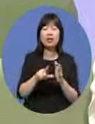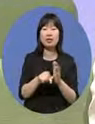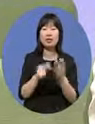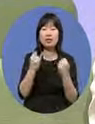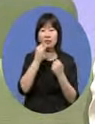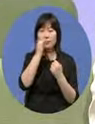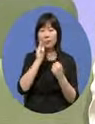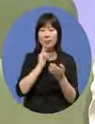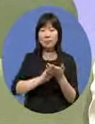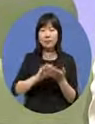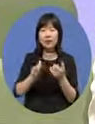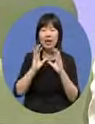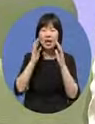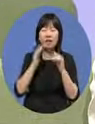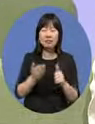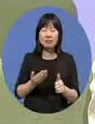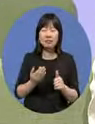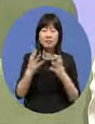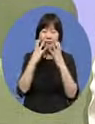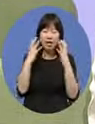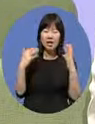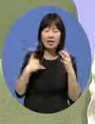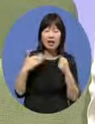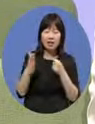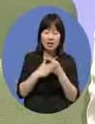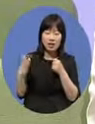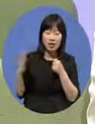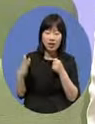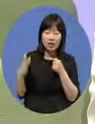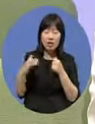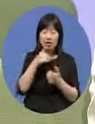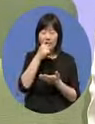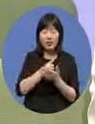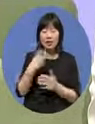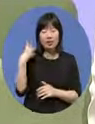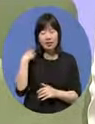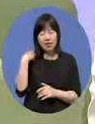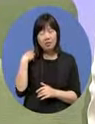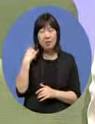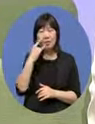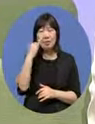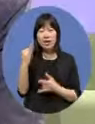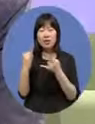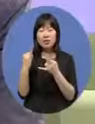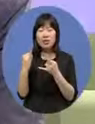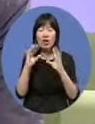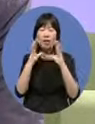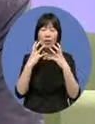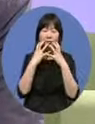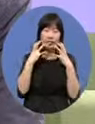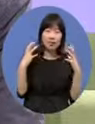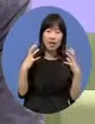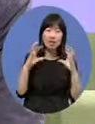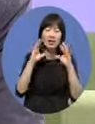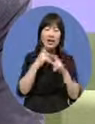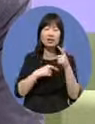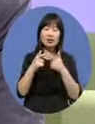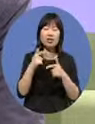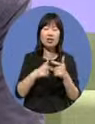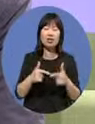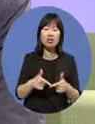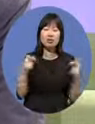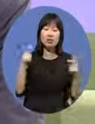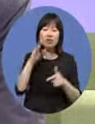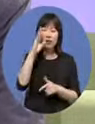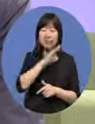많았어요. 아이의 비만을 내 탓이라 이렇게 자책해버리는 그런 엄마들한테서 이런 소아비만이 더 많아지고